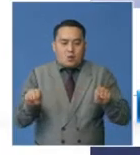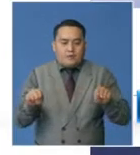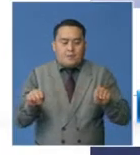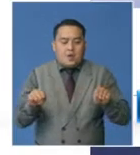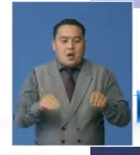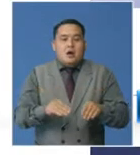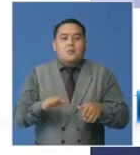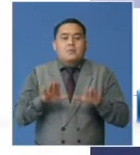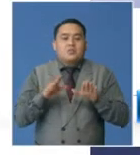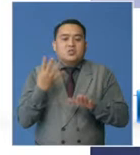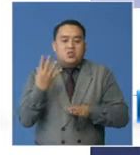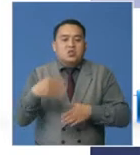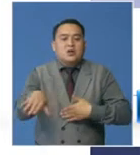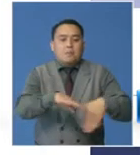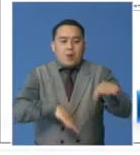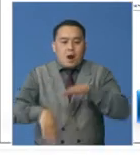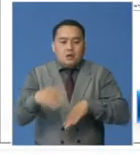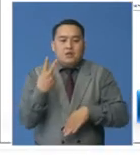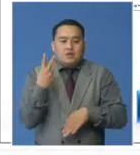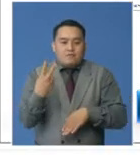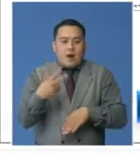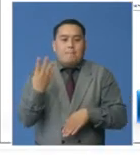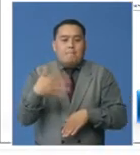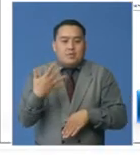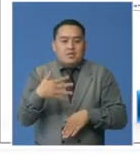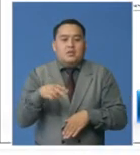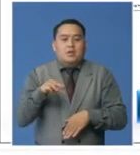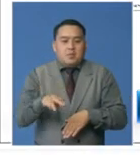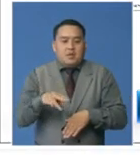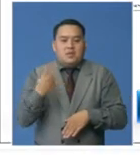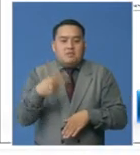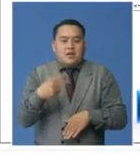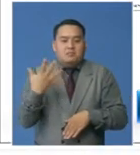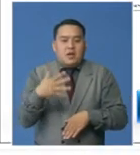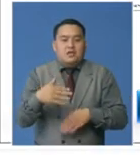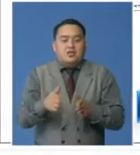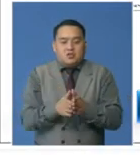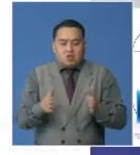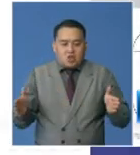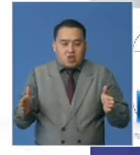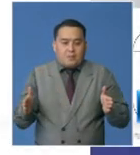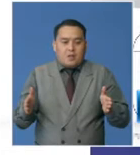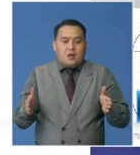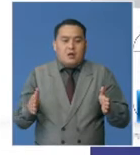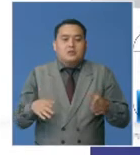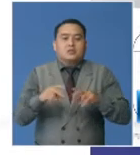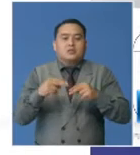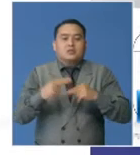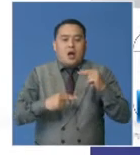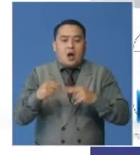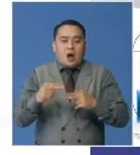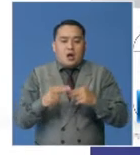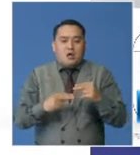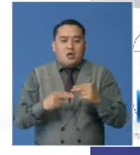Здесь расположатся 4 бассейна. 2 из них по 50 метров в длину и 25 метров в ширину. Само здание будет возводиться